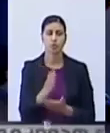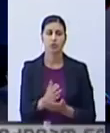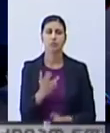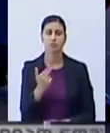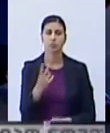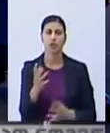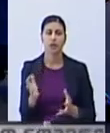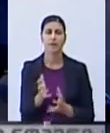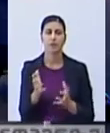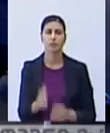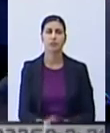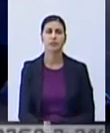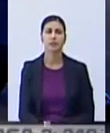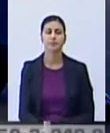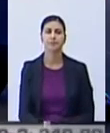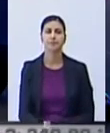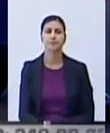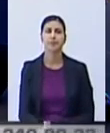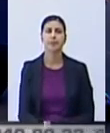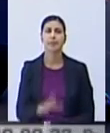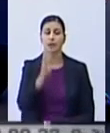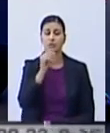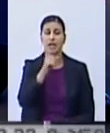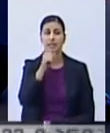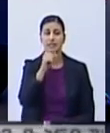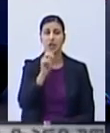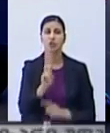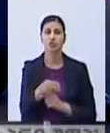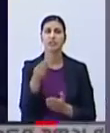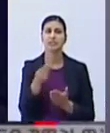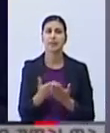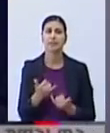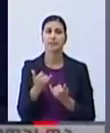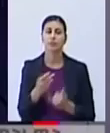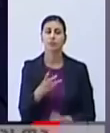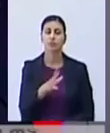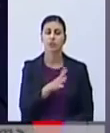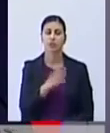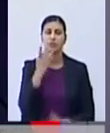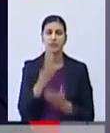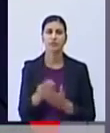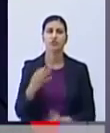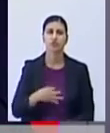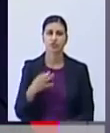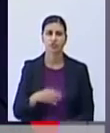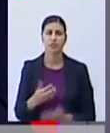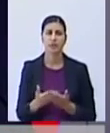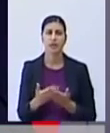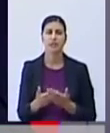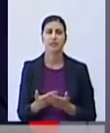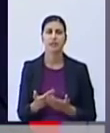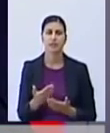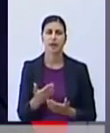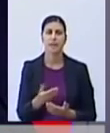გაუფრთხილდეთ. ამიტომ რა არის, ცით ასაკში ადამიანი ბევრად დაფასებული რო გახდეს თავისივე თუნდაც შვილებისაგან.